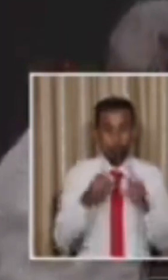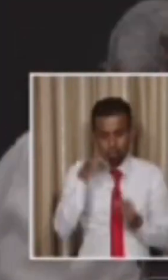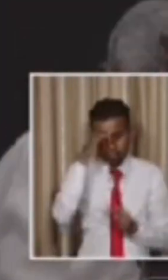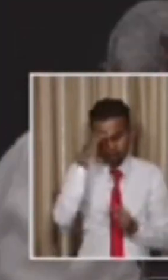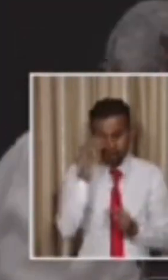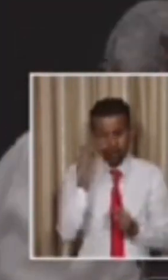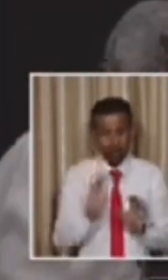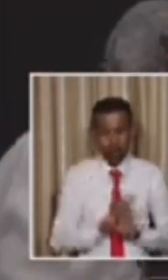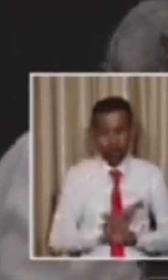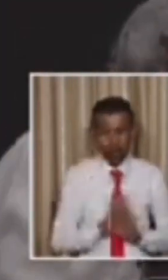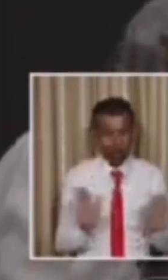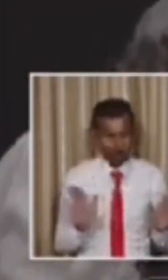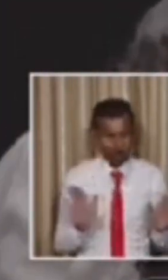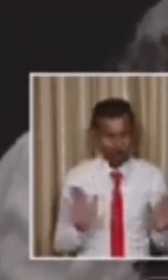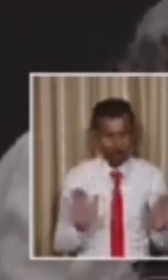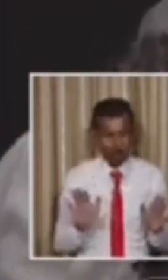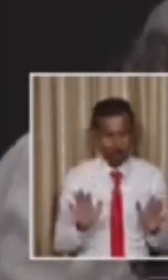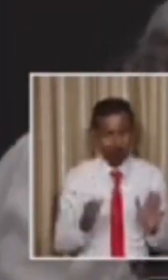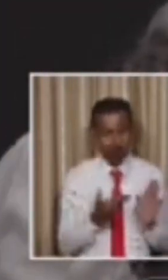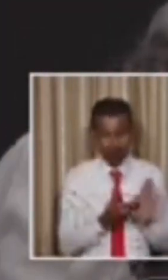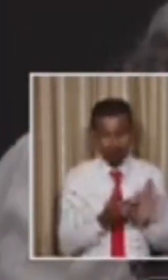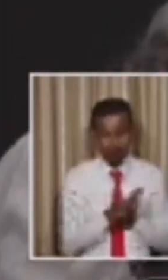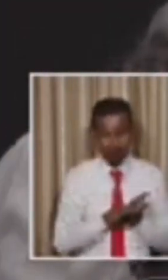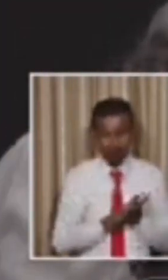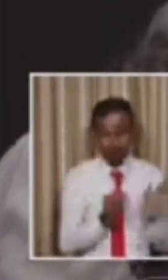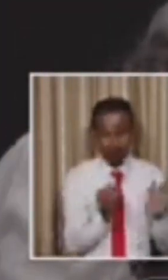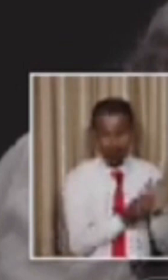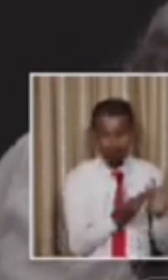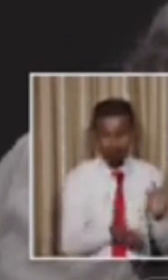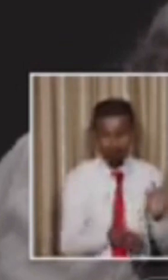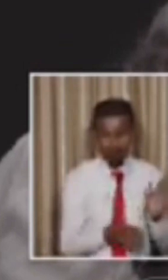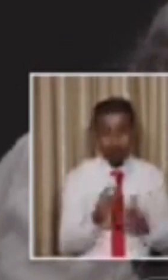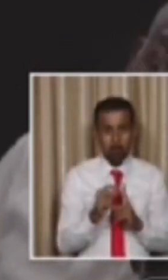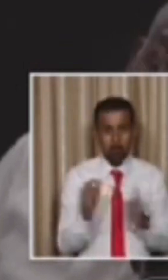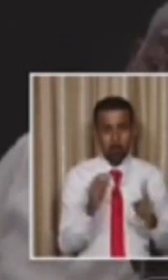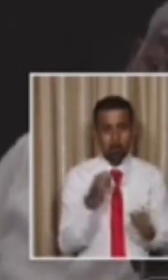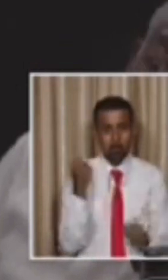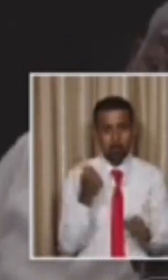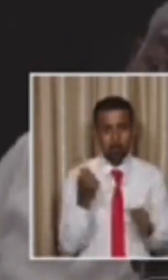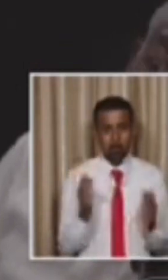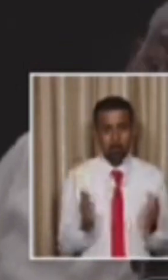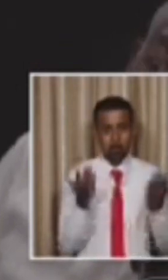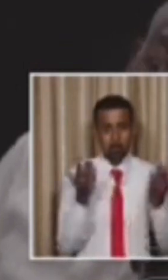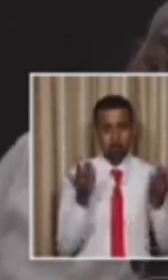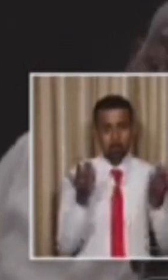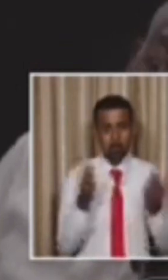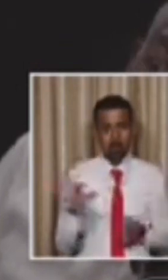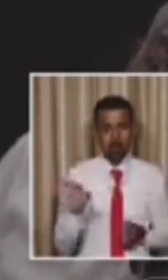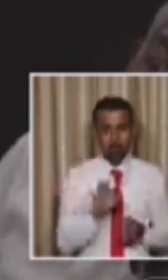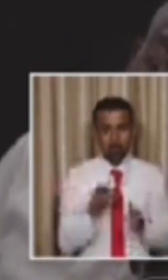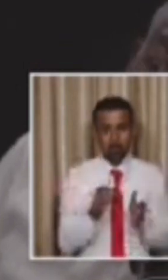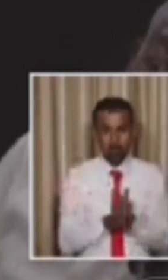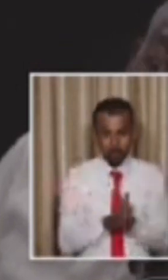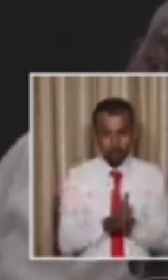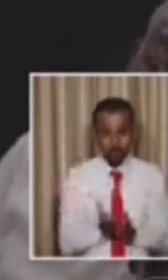නෙවෙයි. ඒක මේ ස්ථාවර නියෝගය ඉතා පැහැදිලිව තිනවා. යම් පාර්ලිමේන්තු සැසිවාරයක් ආරම්භ වෙනකොට තේරීම් කාරක සභාව